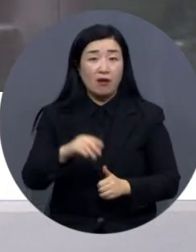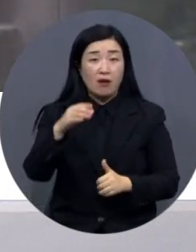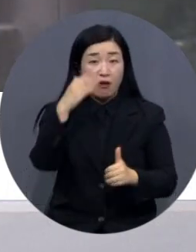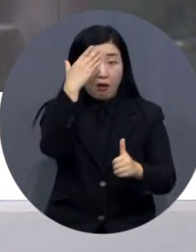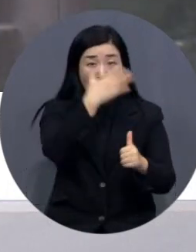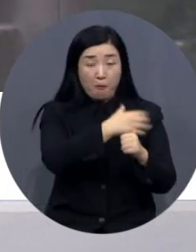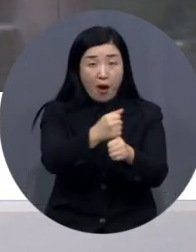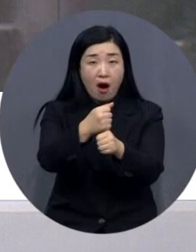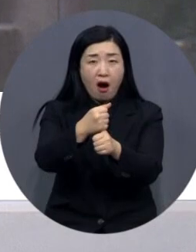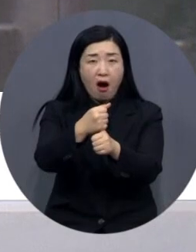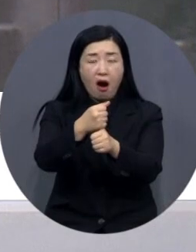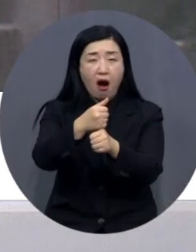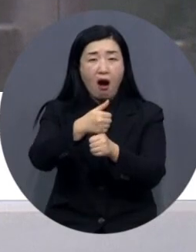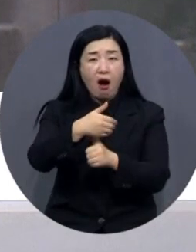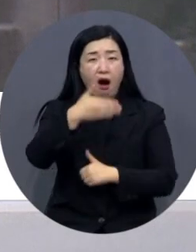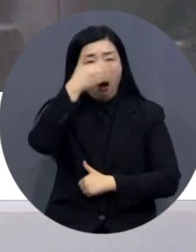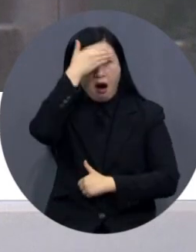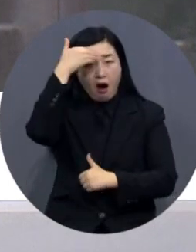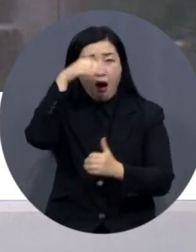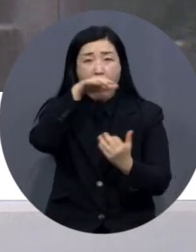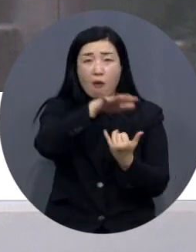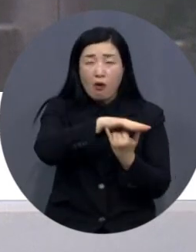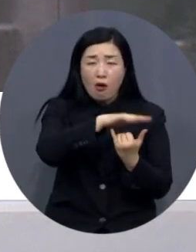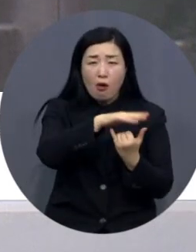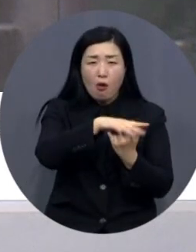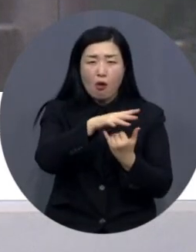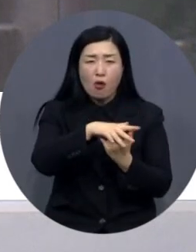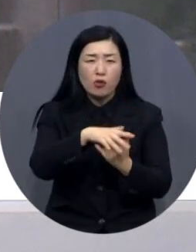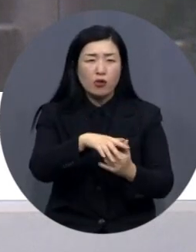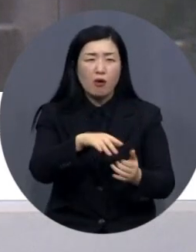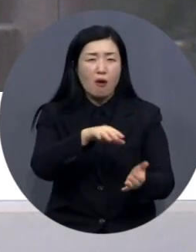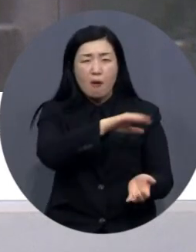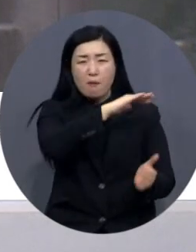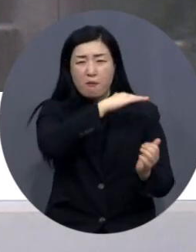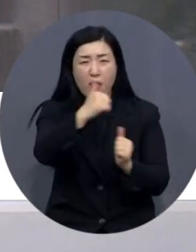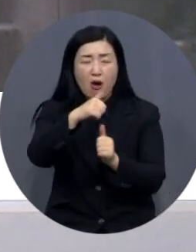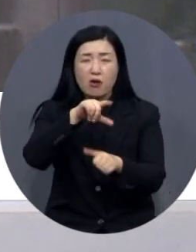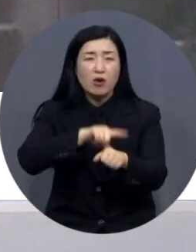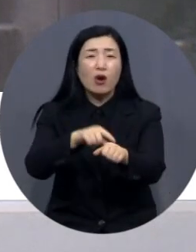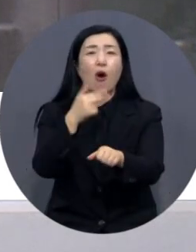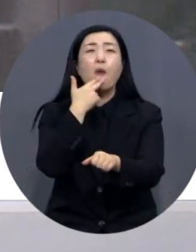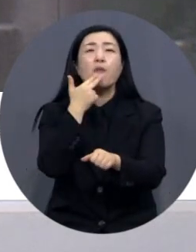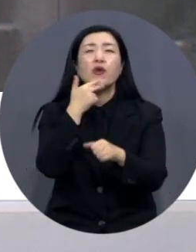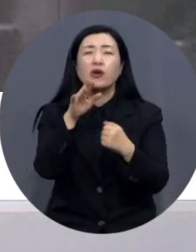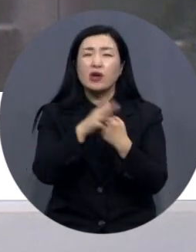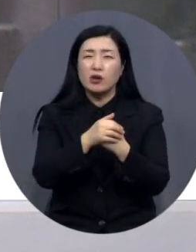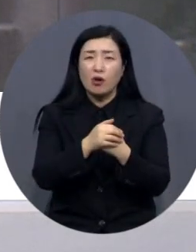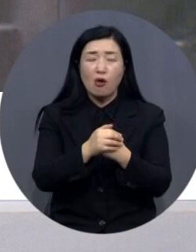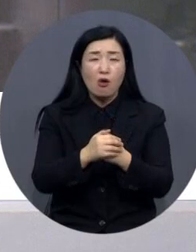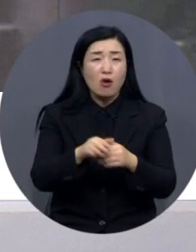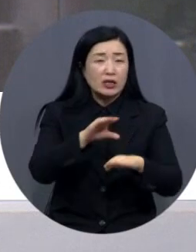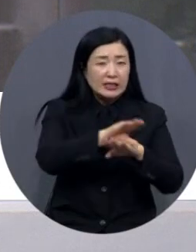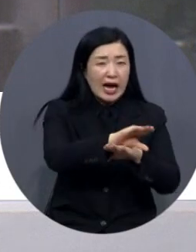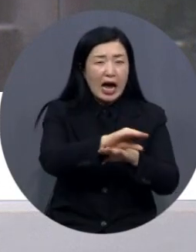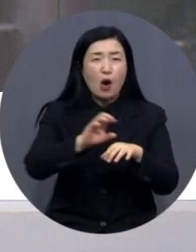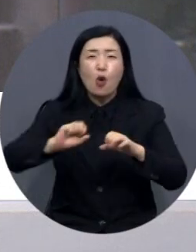학생들은 소년범은 불구속 수사한다는 점을 악용해 차와 오토바이 10여 대를